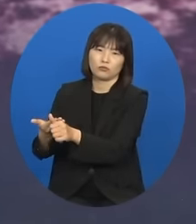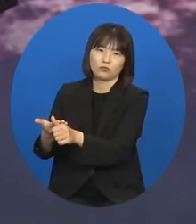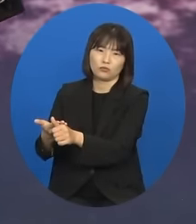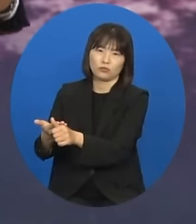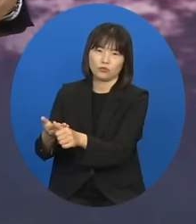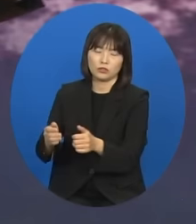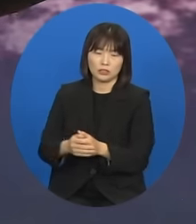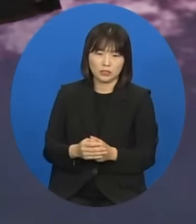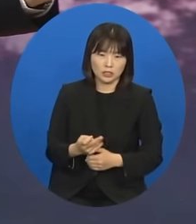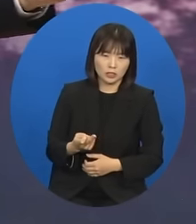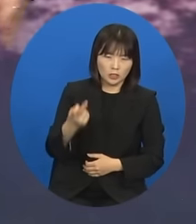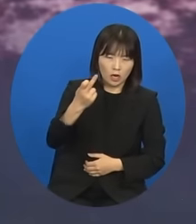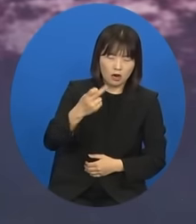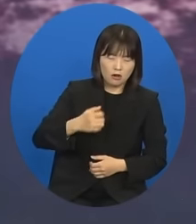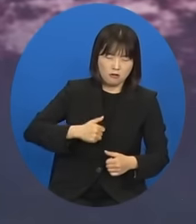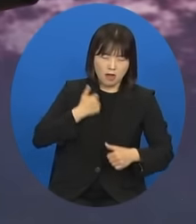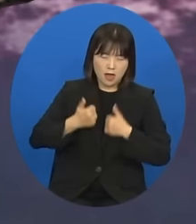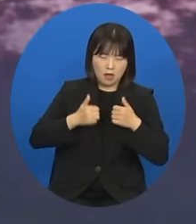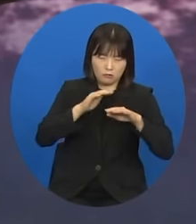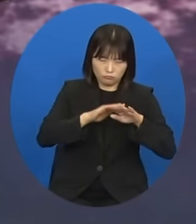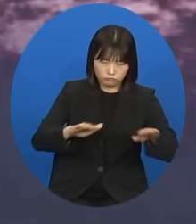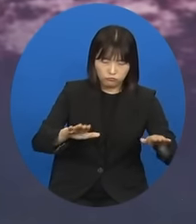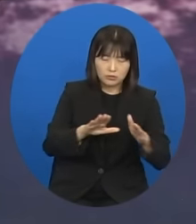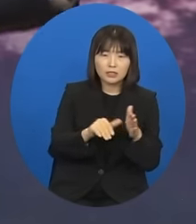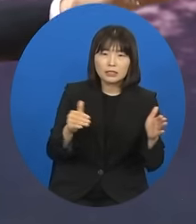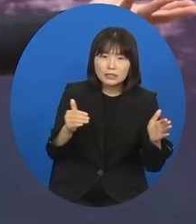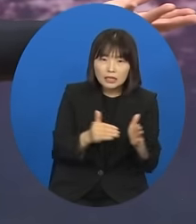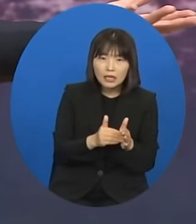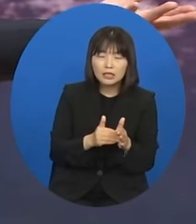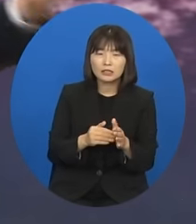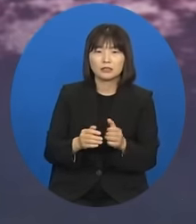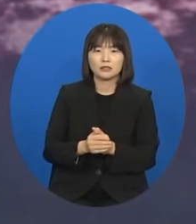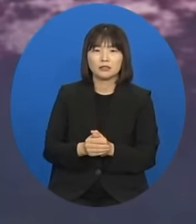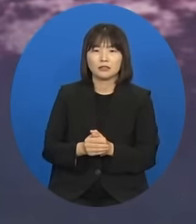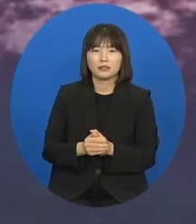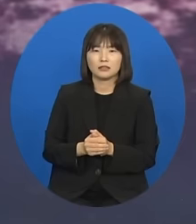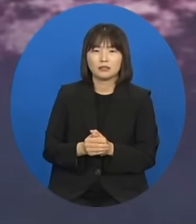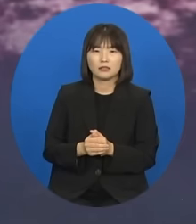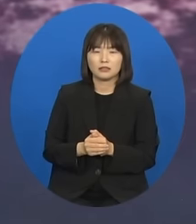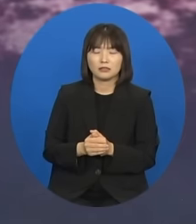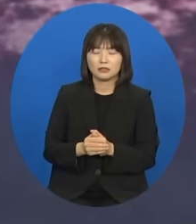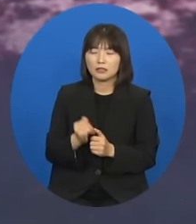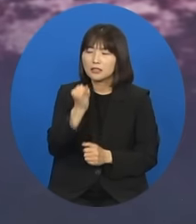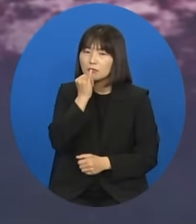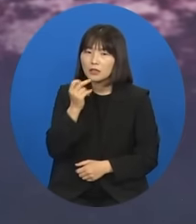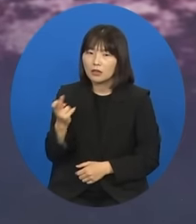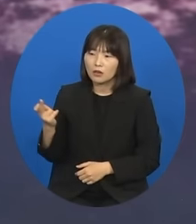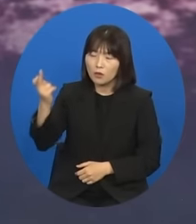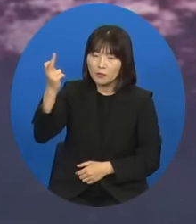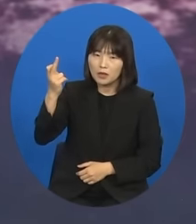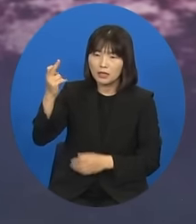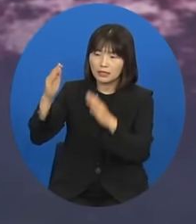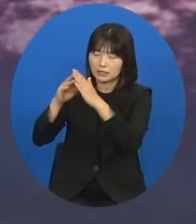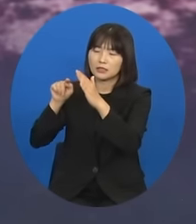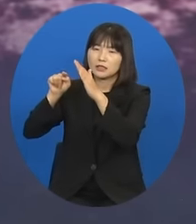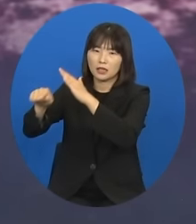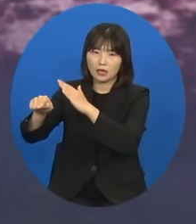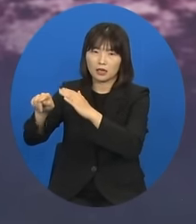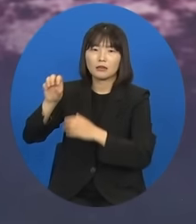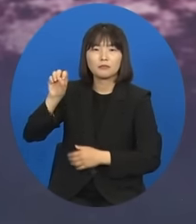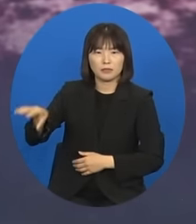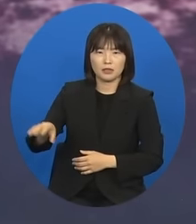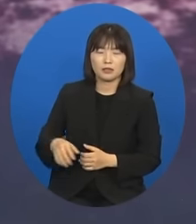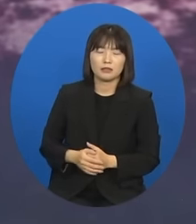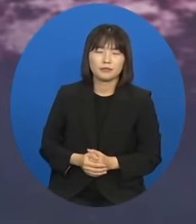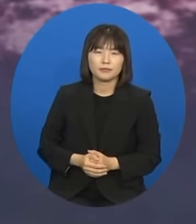풀리기까지 며칠 동안 외삼촌 집에가 있으라는 거야 그 리브가는 생각에 며칠만 지나면 될 것